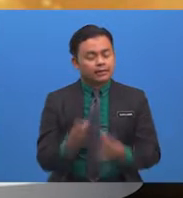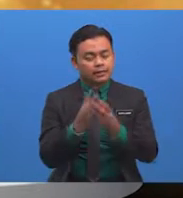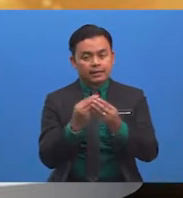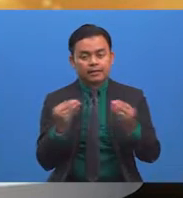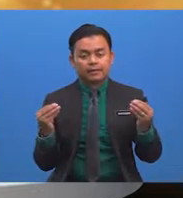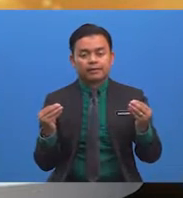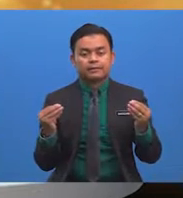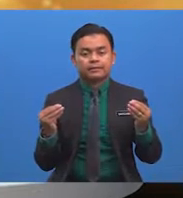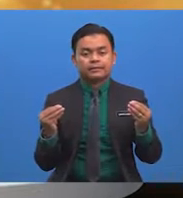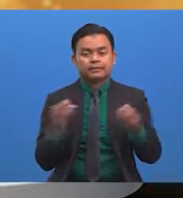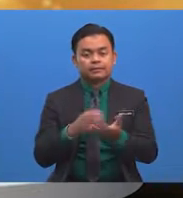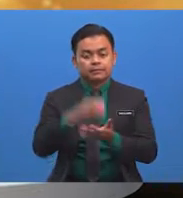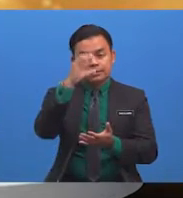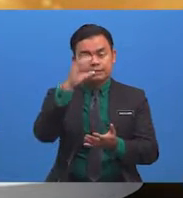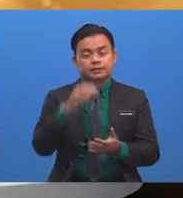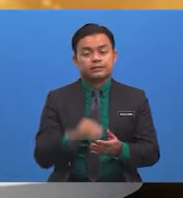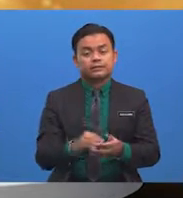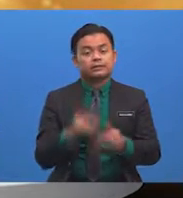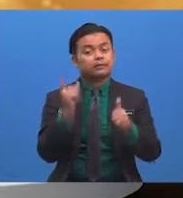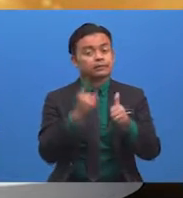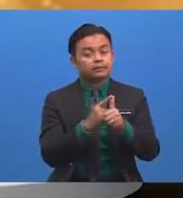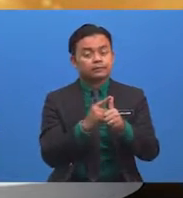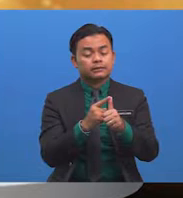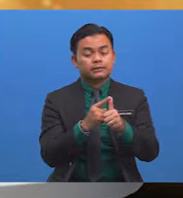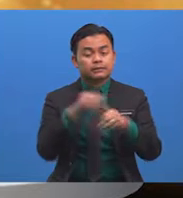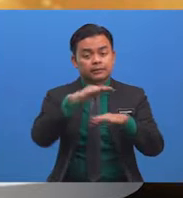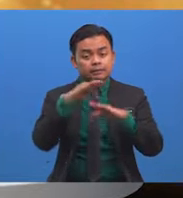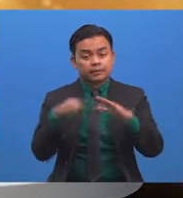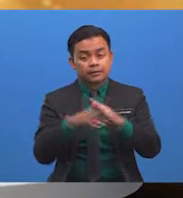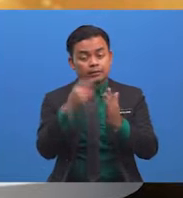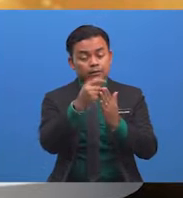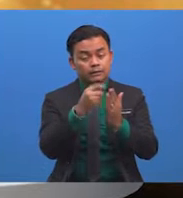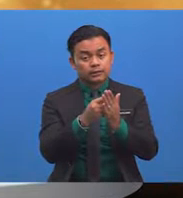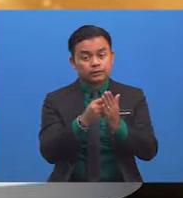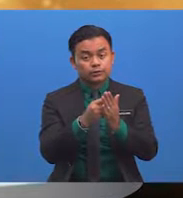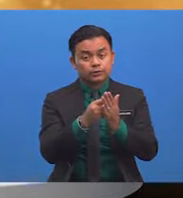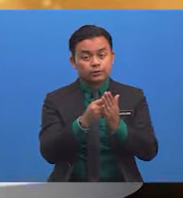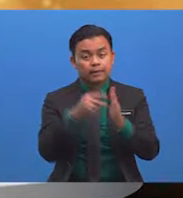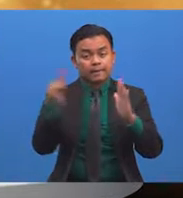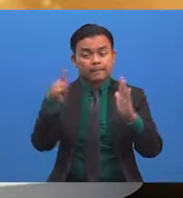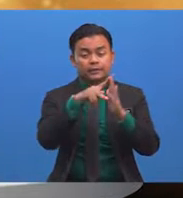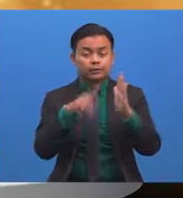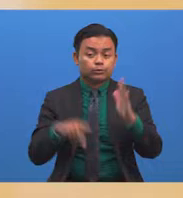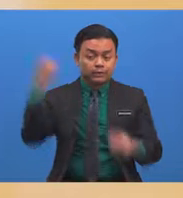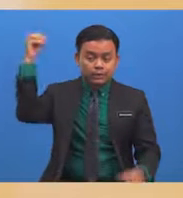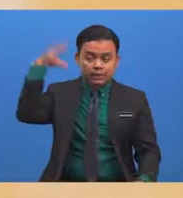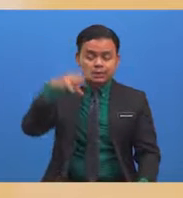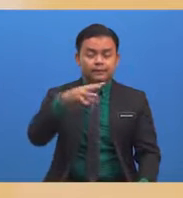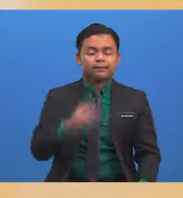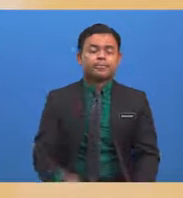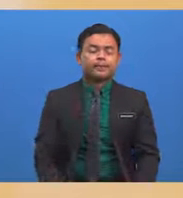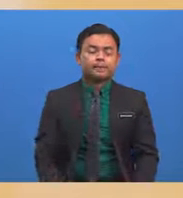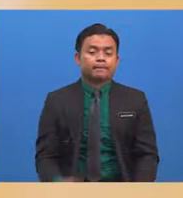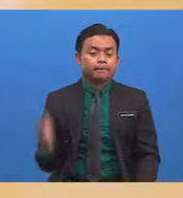kriteria pembelajaran yang pertama di bawah topik pantulan cahaya. Mari